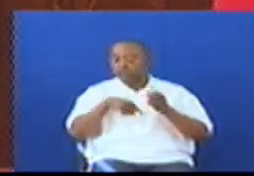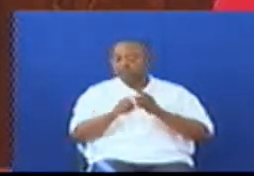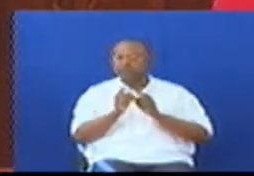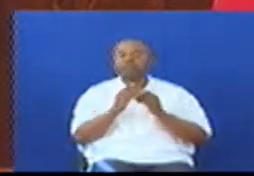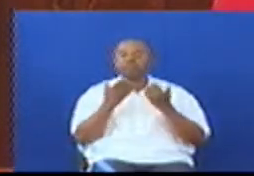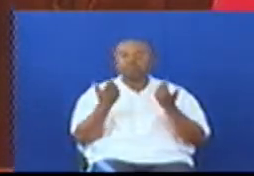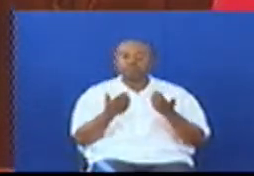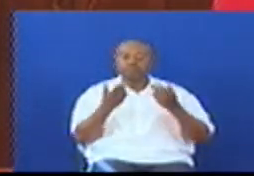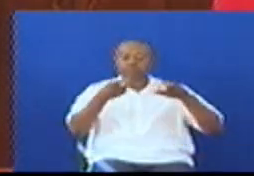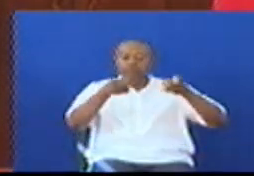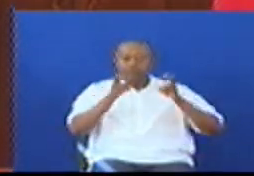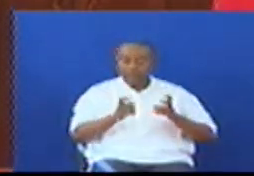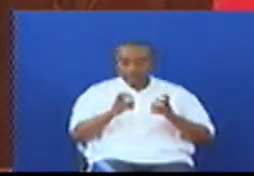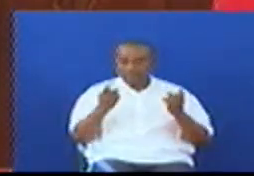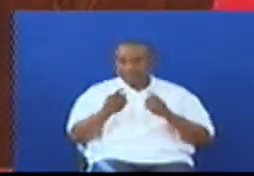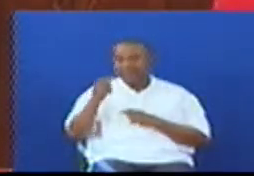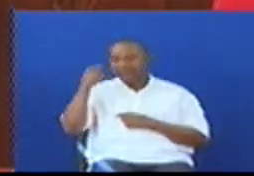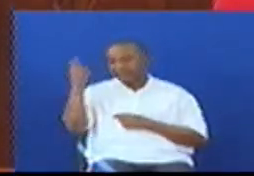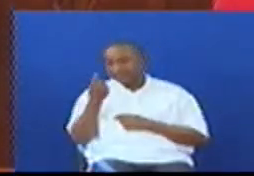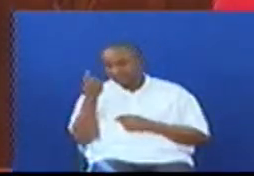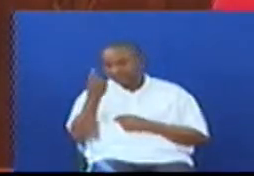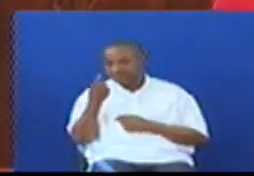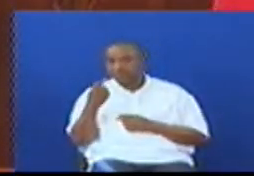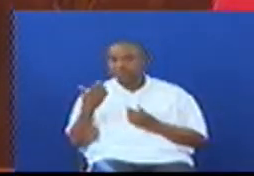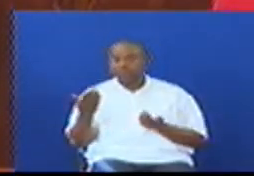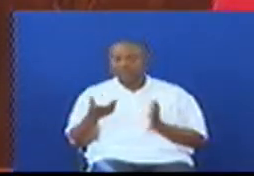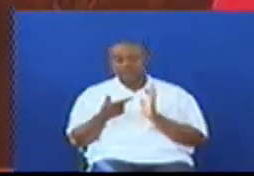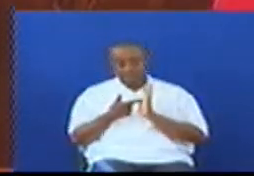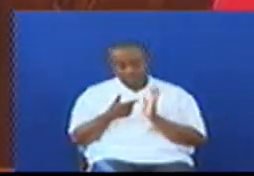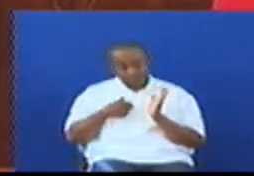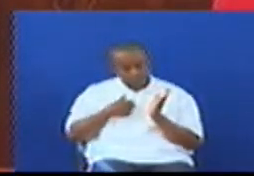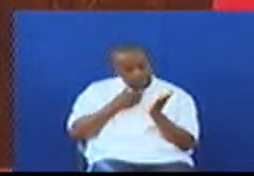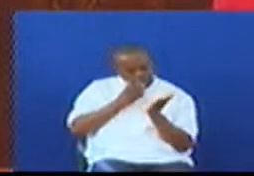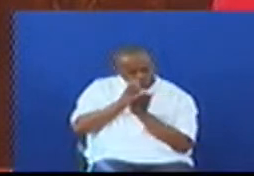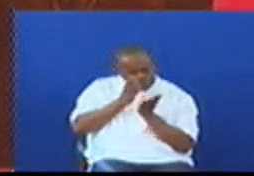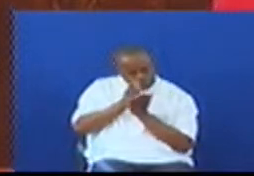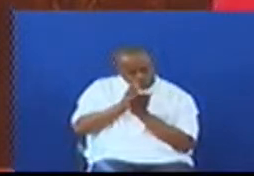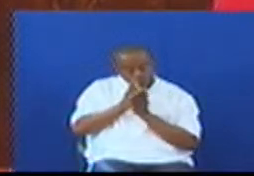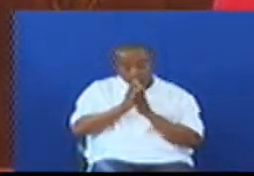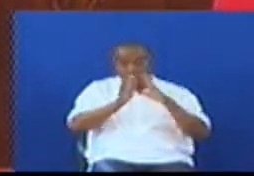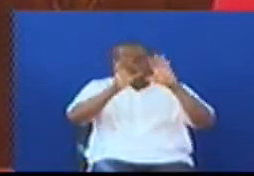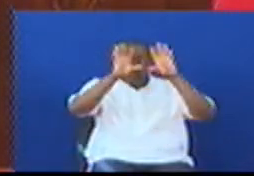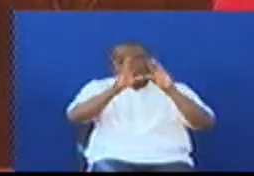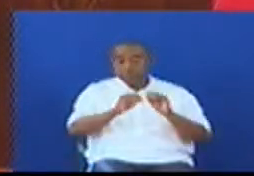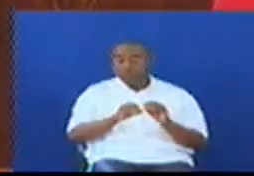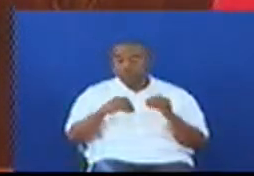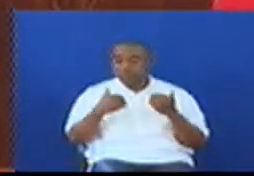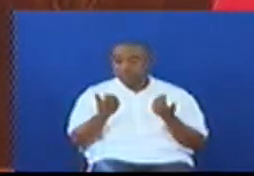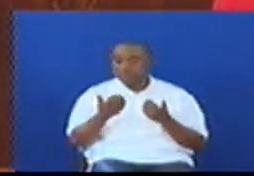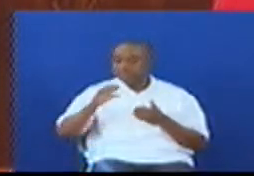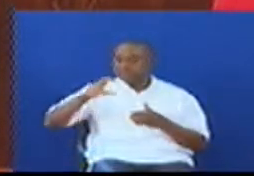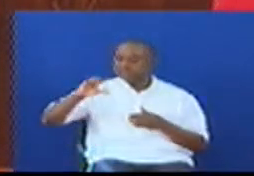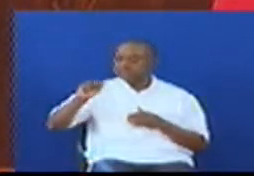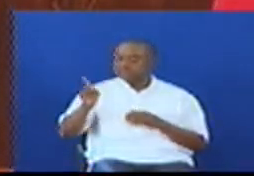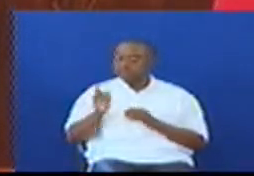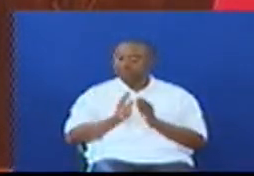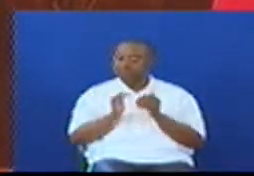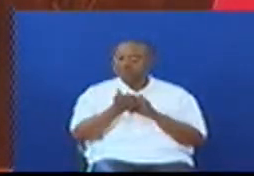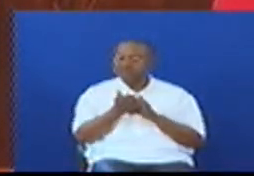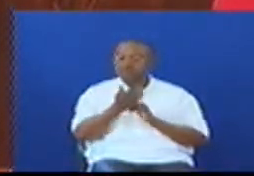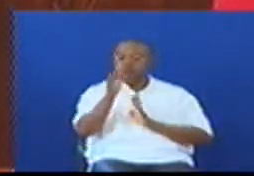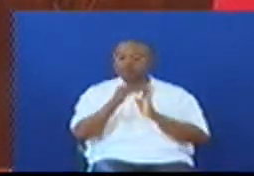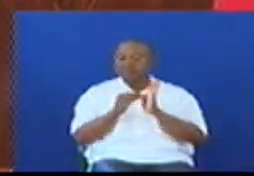taifa. Mheshimiwa Spika, ukipitia ripoti ya mdhibiti na mkaguzi mkuu wa hesabu za